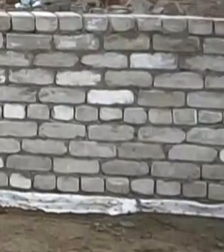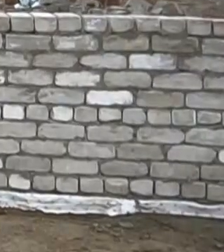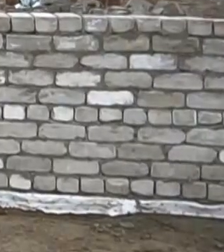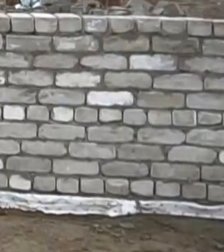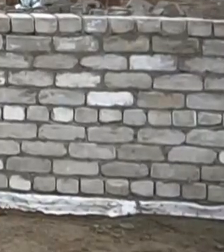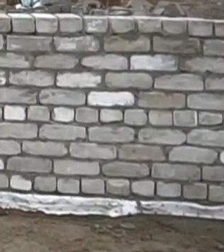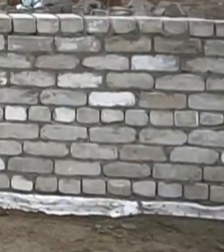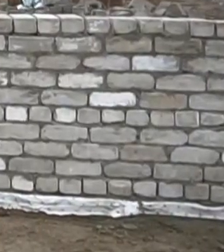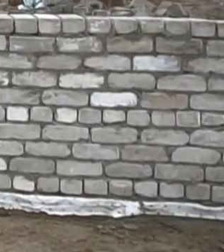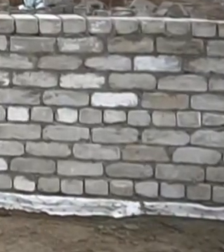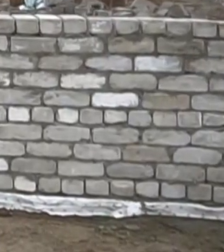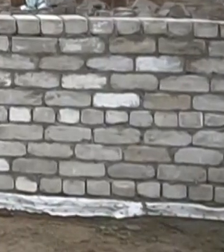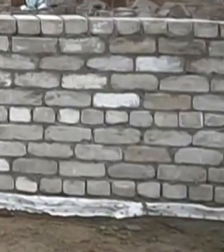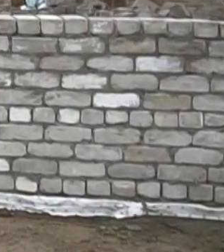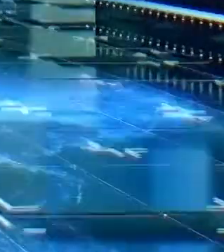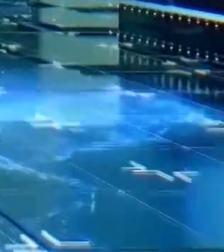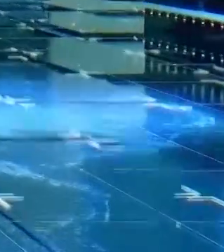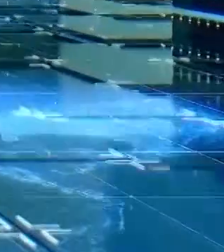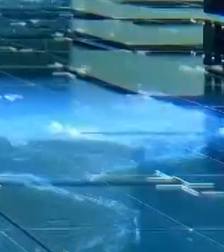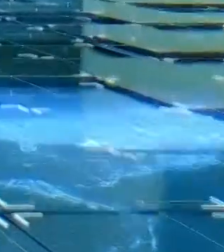Хасабулатов, телерадиокомпания «Жетсу».